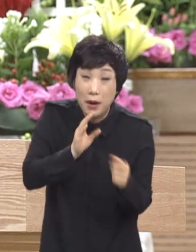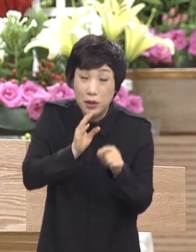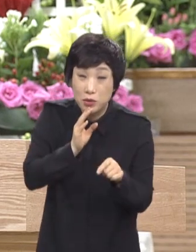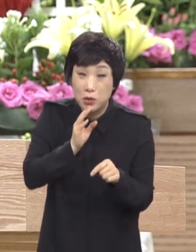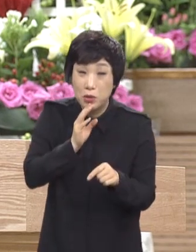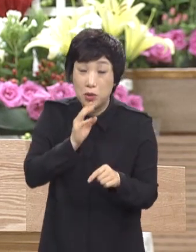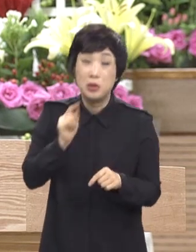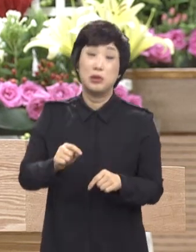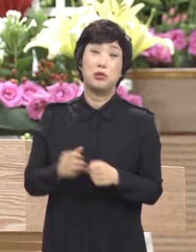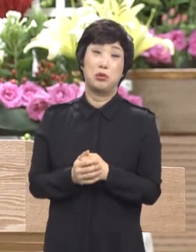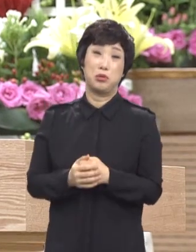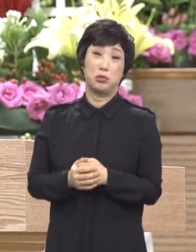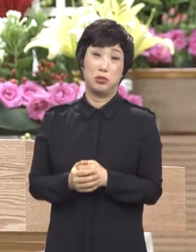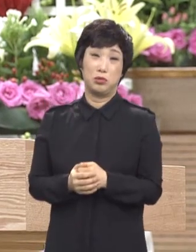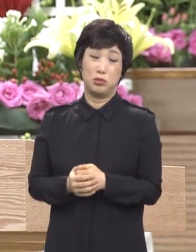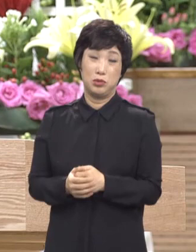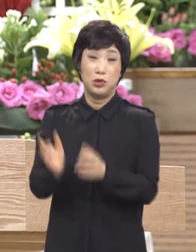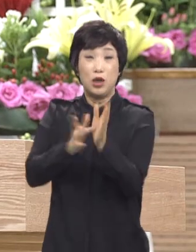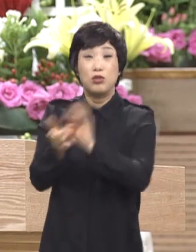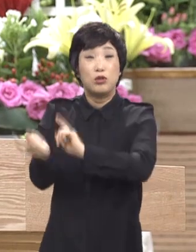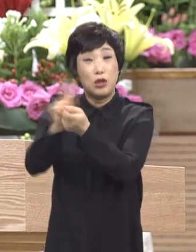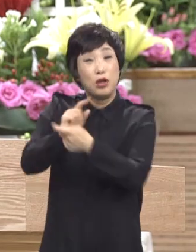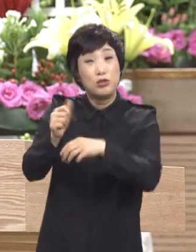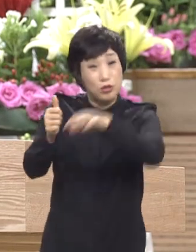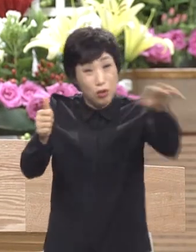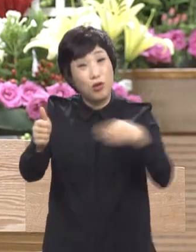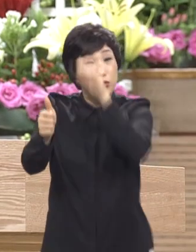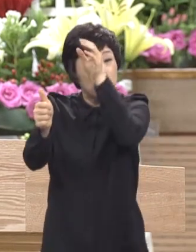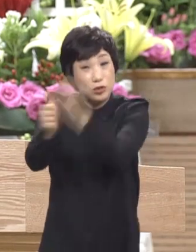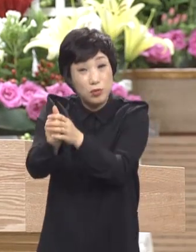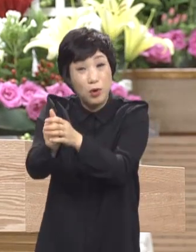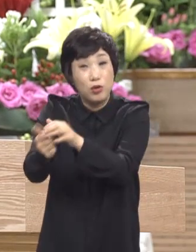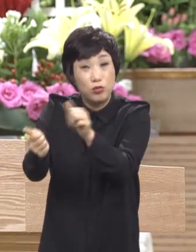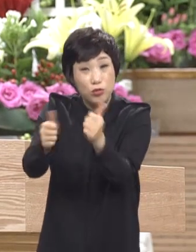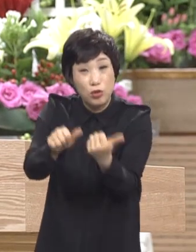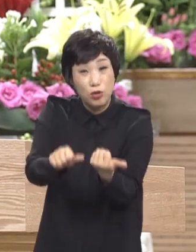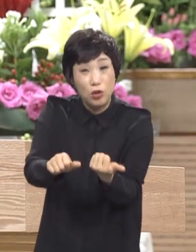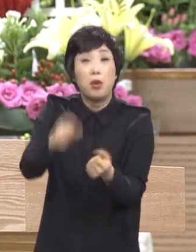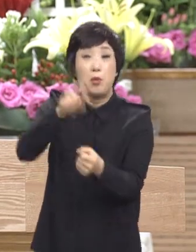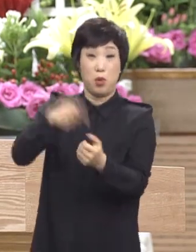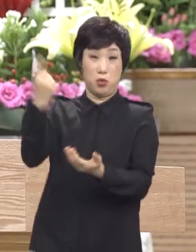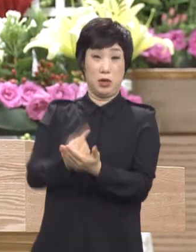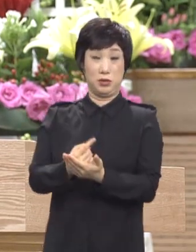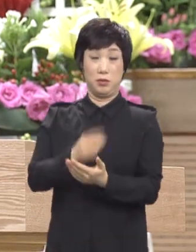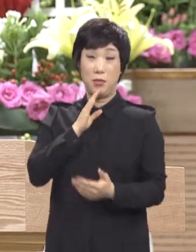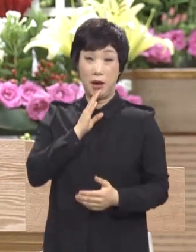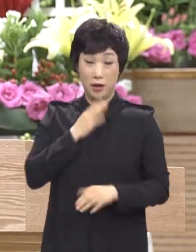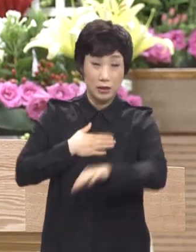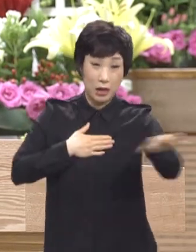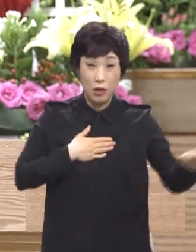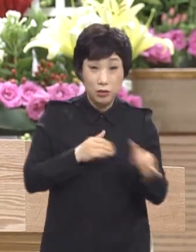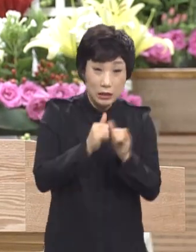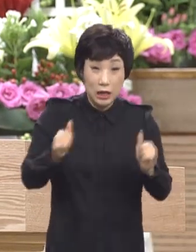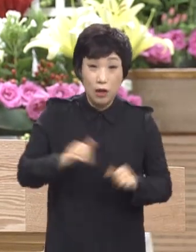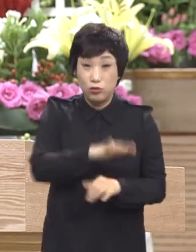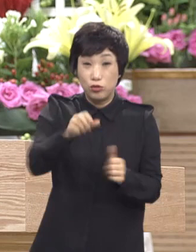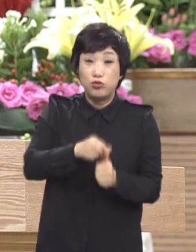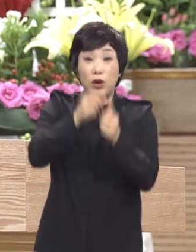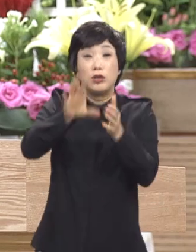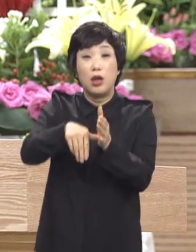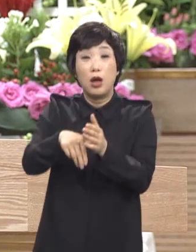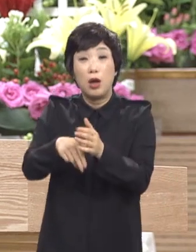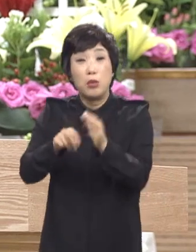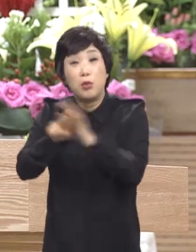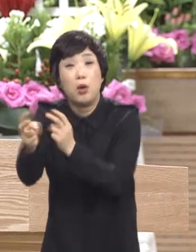죄값은 사망이라는 것을 짊어지고 육신이 죽으러 왔기 때문에 인간을 살리는데 피할 길이 없다